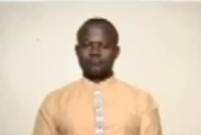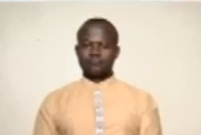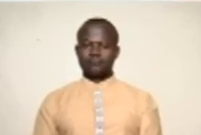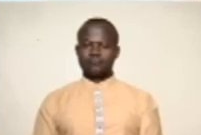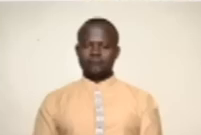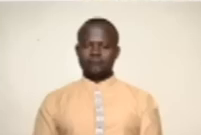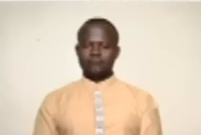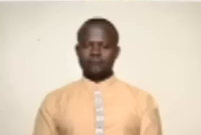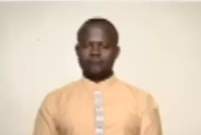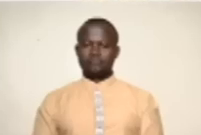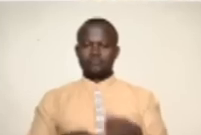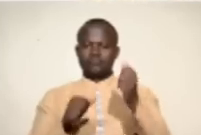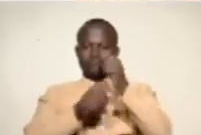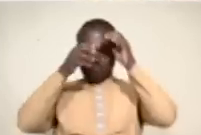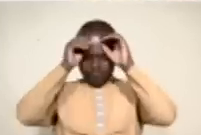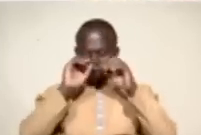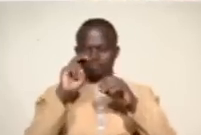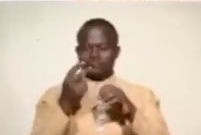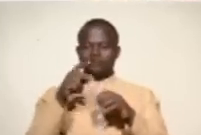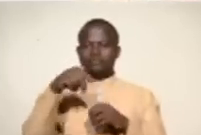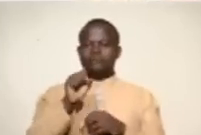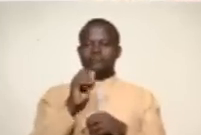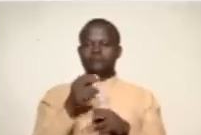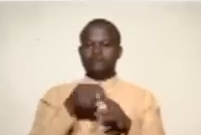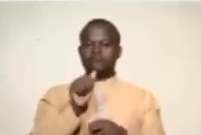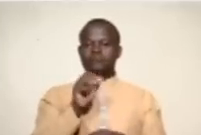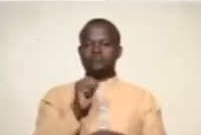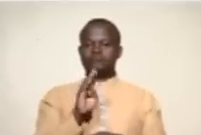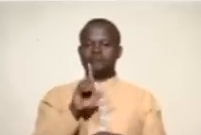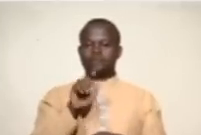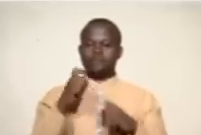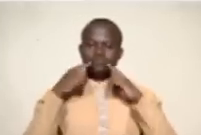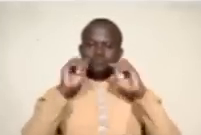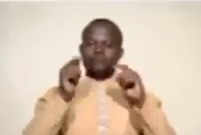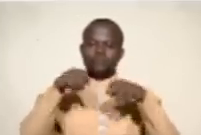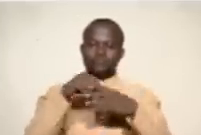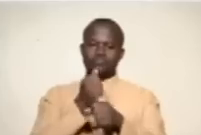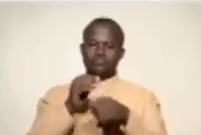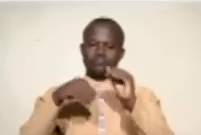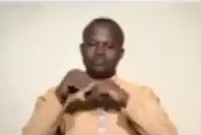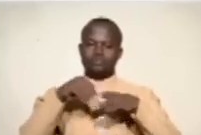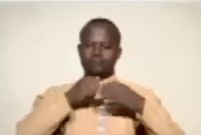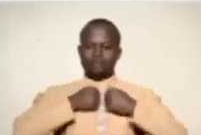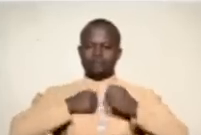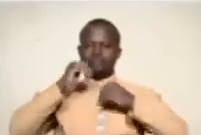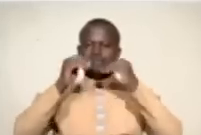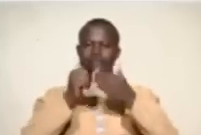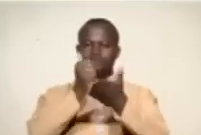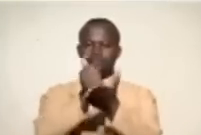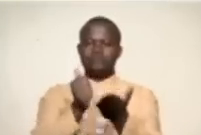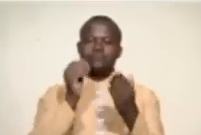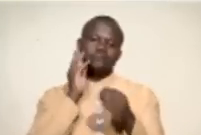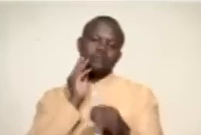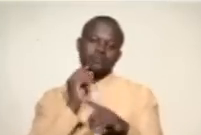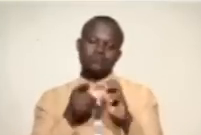lands. Visipeza wa kabiri w'urugaga rw'abikorera PSF, Aimable Kimenyi, yemeza ko abaza gukora ubucuruzi mu Rwanda uru rwego rubafasha